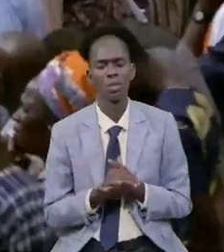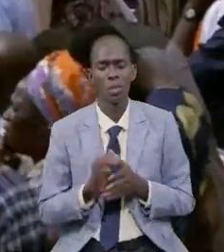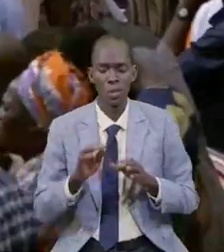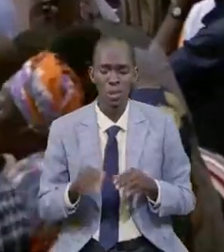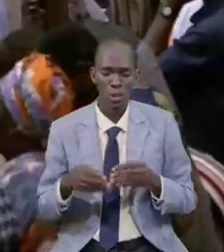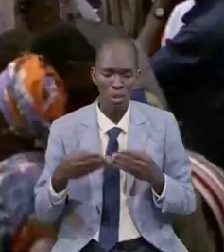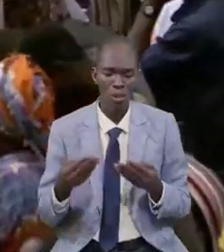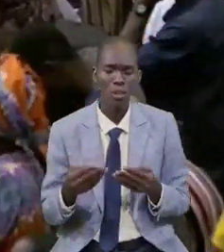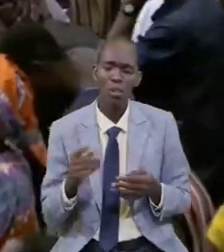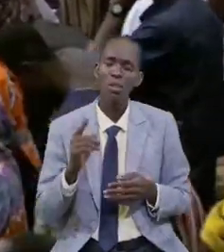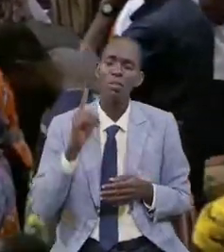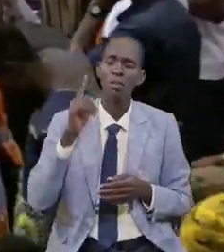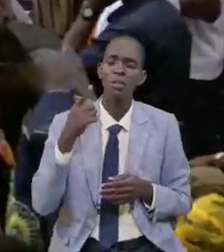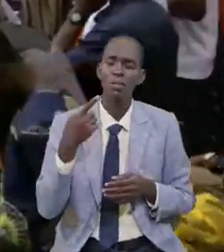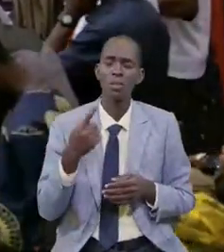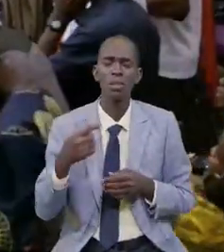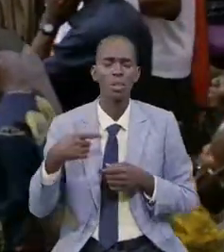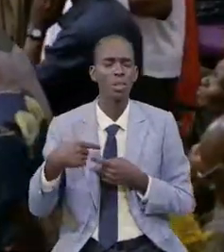Donnez-lui votre cœur,